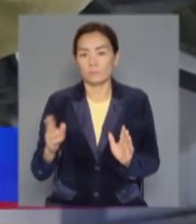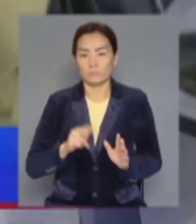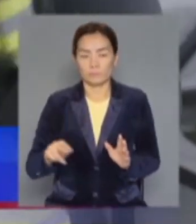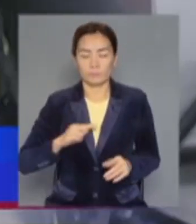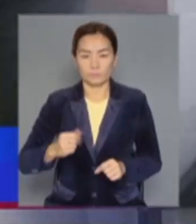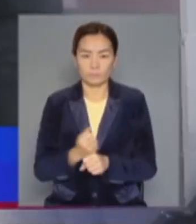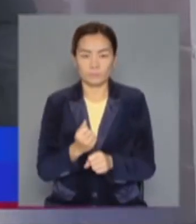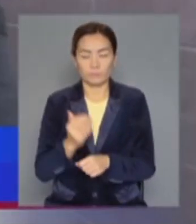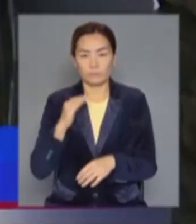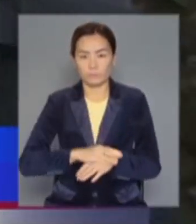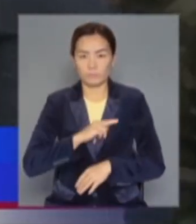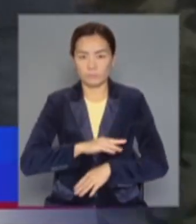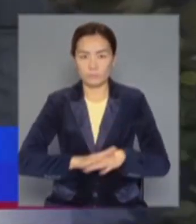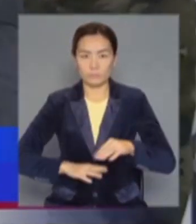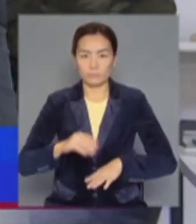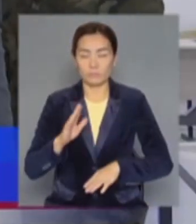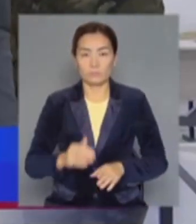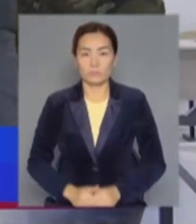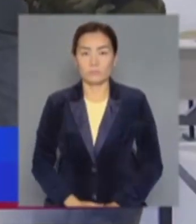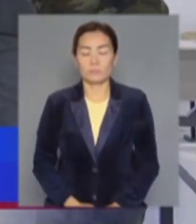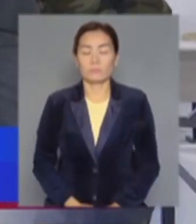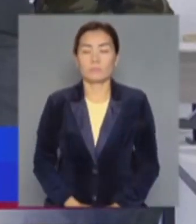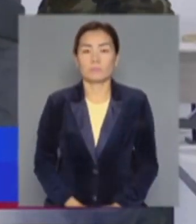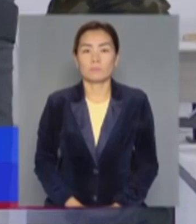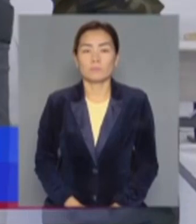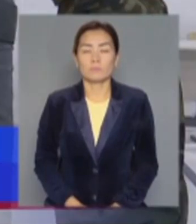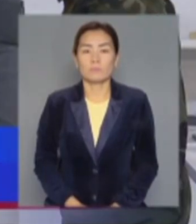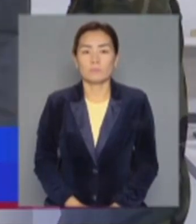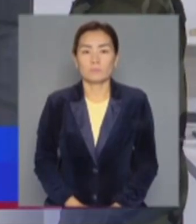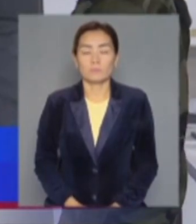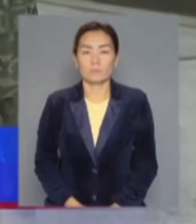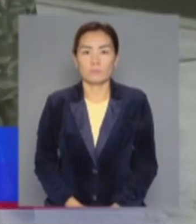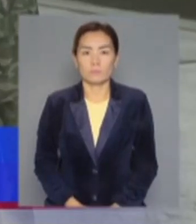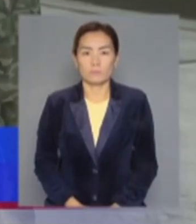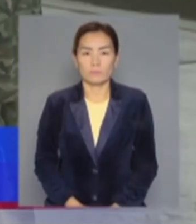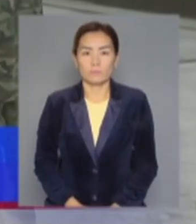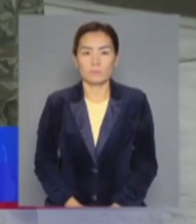құтқарушы тәулік бойы көз ілместен қызмет атқарады. Нұржол Жақсылық, Тілекқабыл Ғұмар, жаңалық қызметі.